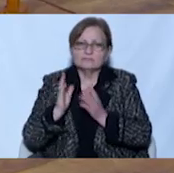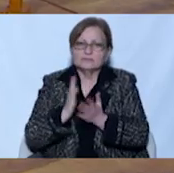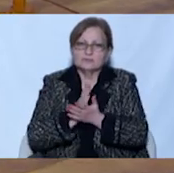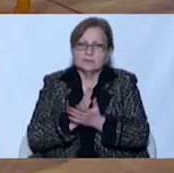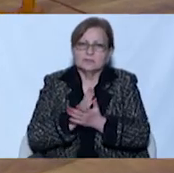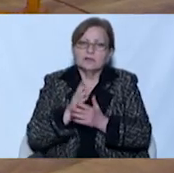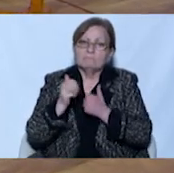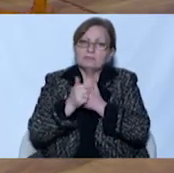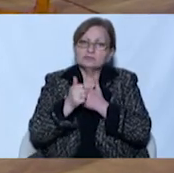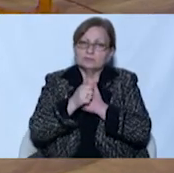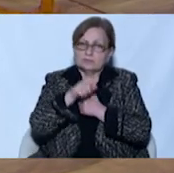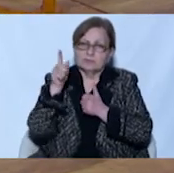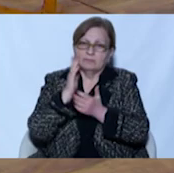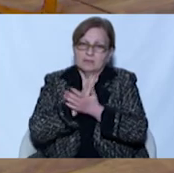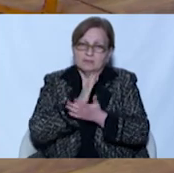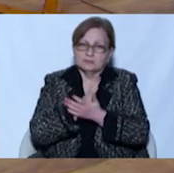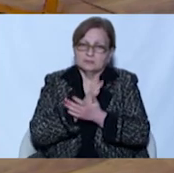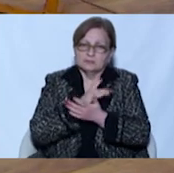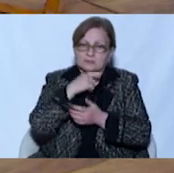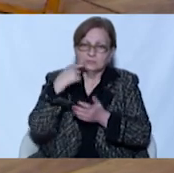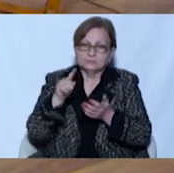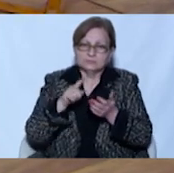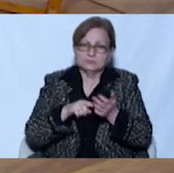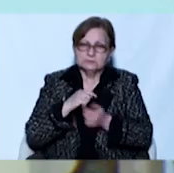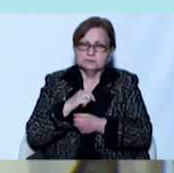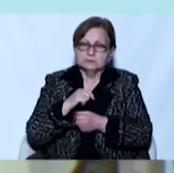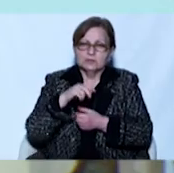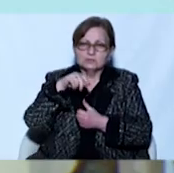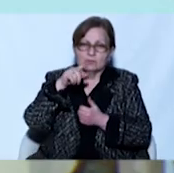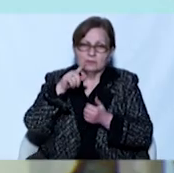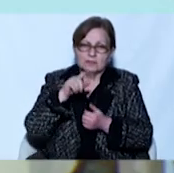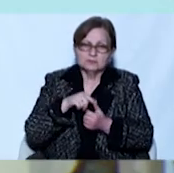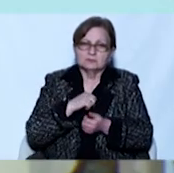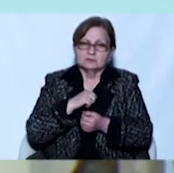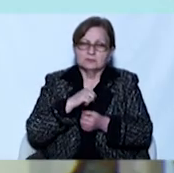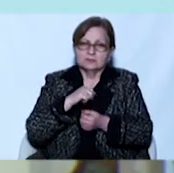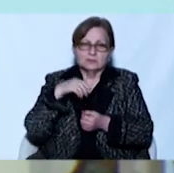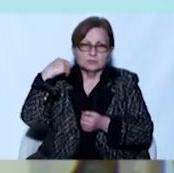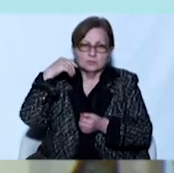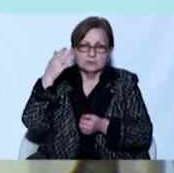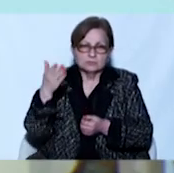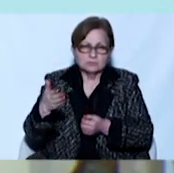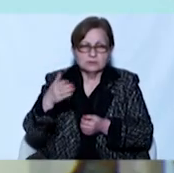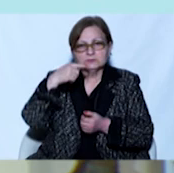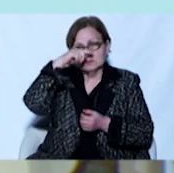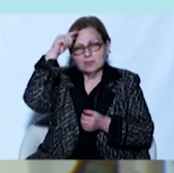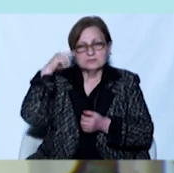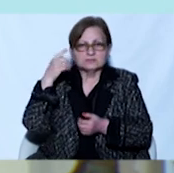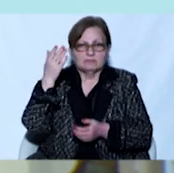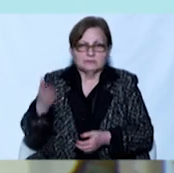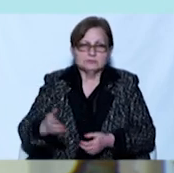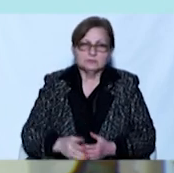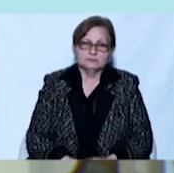საქართველოს მეზობელი ქვეყნებია: რუსეთი, სომხეთი, თურქეთი და აზერბაიჯანი.